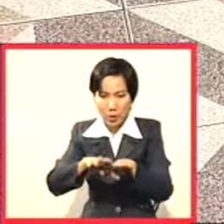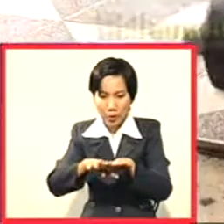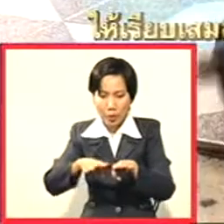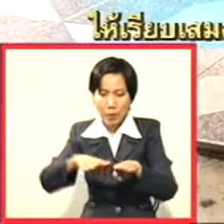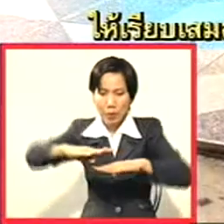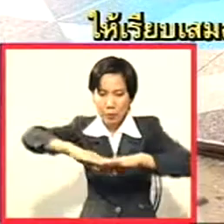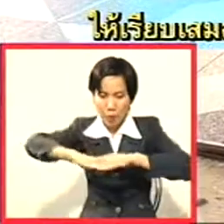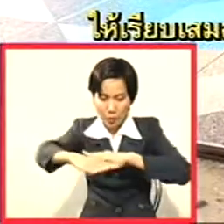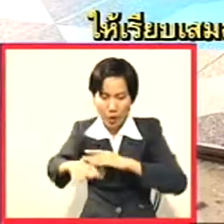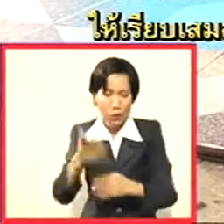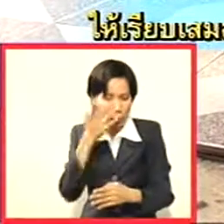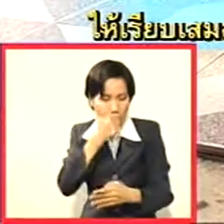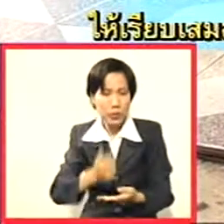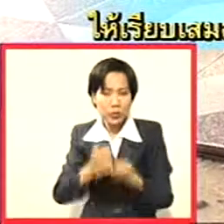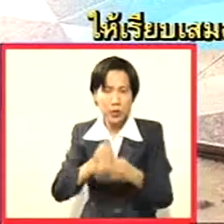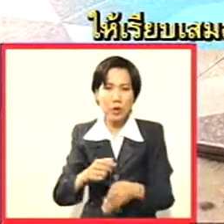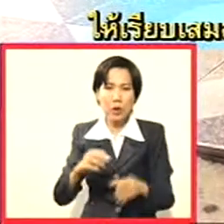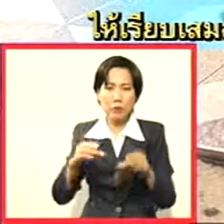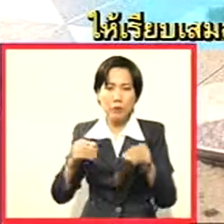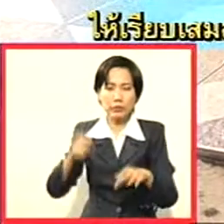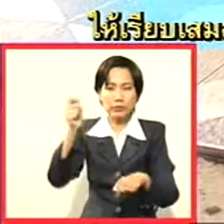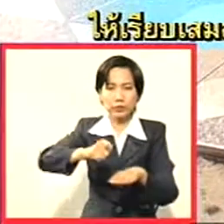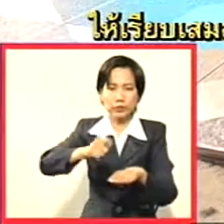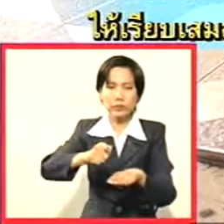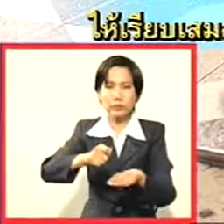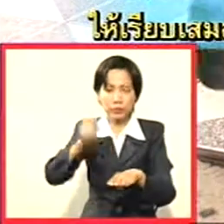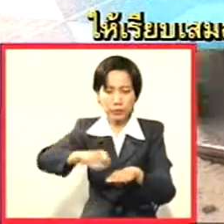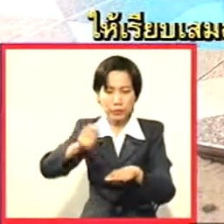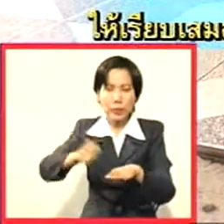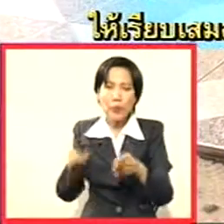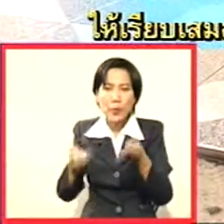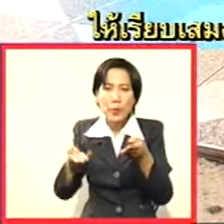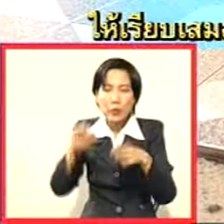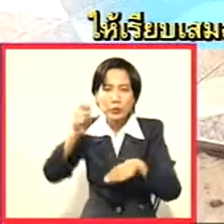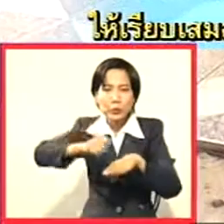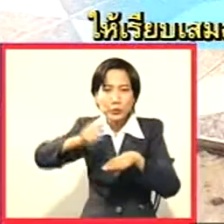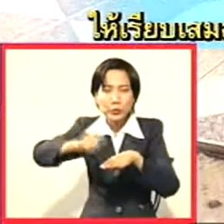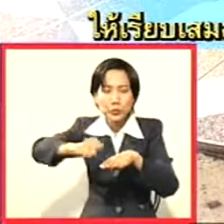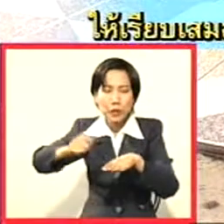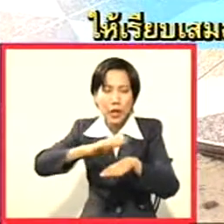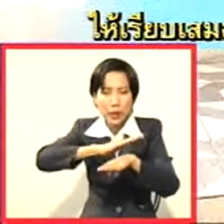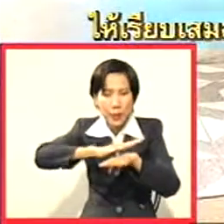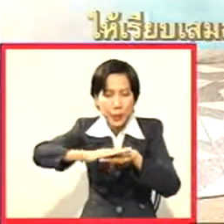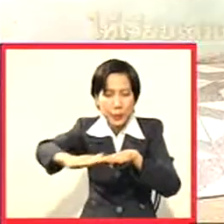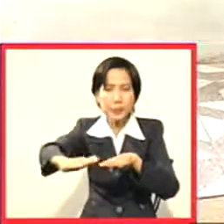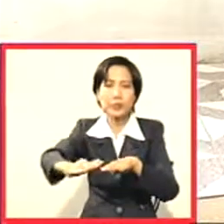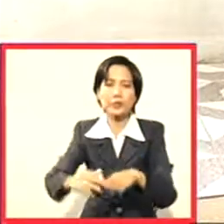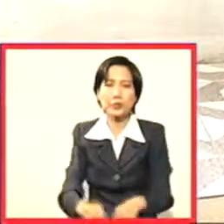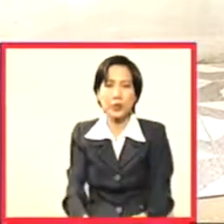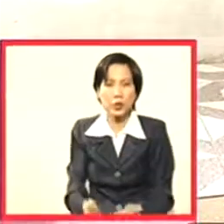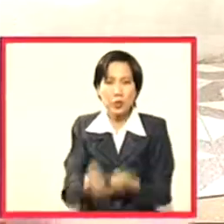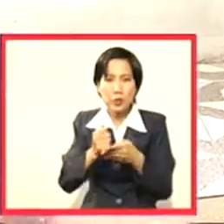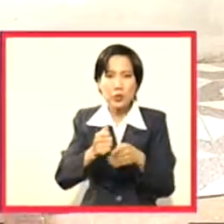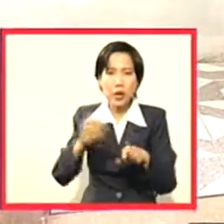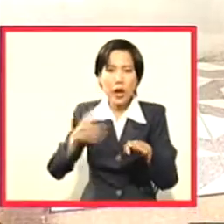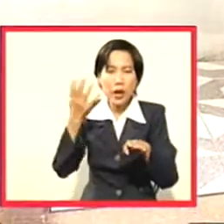ามทำได้โดยนำค้อนยางวางบนท่อนไม้แล้วทุบเบาๆเพื่อให้ด้านหน้ากระเบื้องเรียบเสมอกันและเป็นการช่วยไล่โ